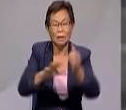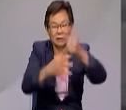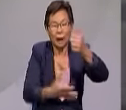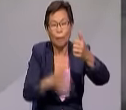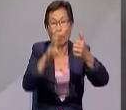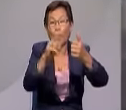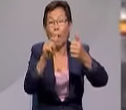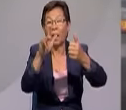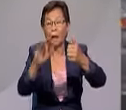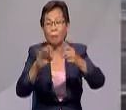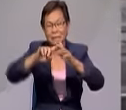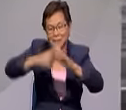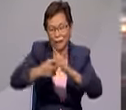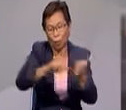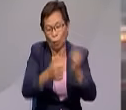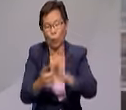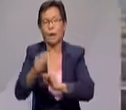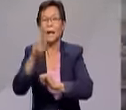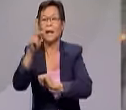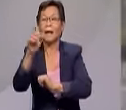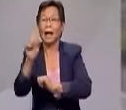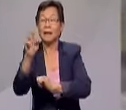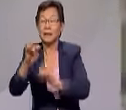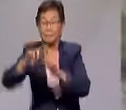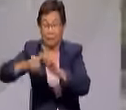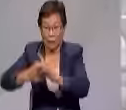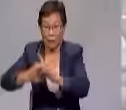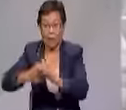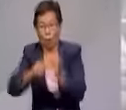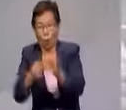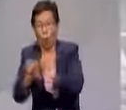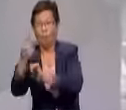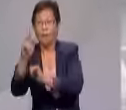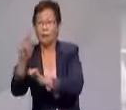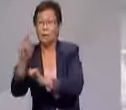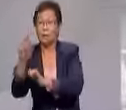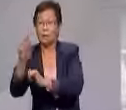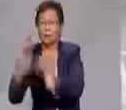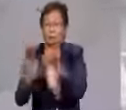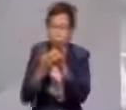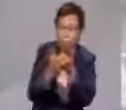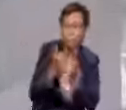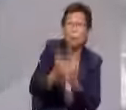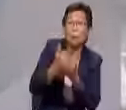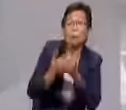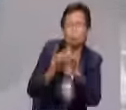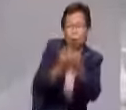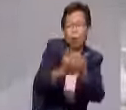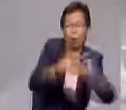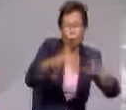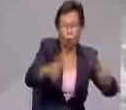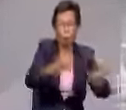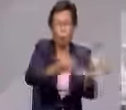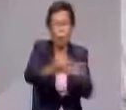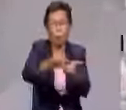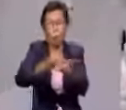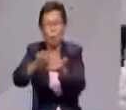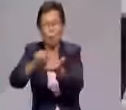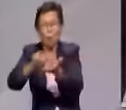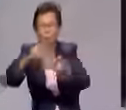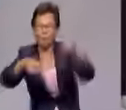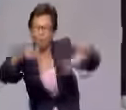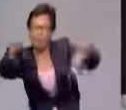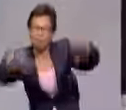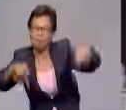boleh diwujudkan oleh Kementerian Sumber Manusia misalnya untuk membantu menyokong skim caruman bagi kumpulan berpendapatan tidak